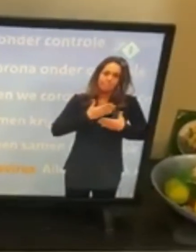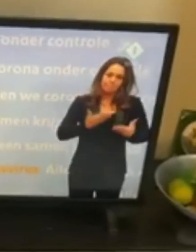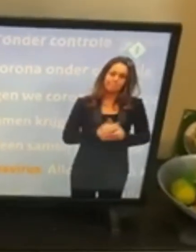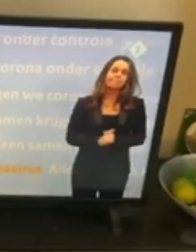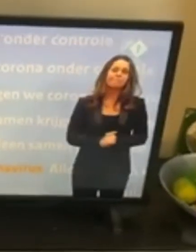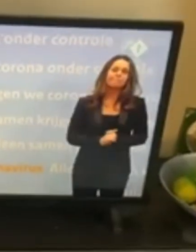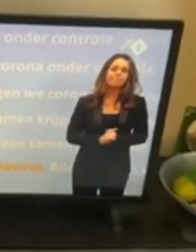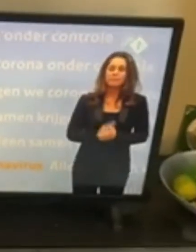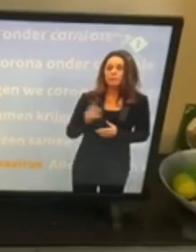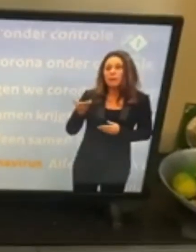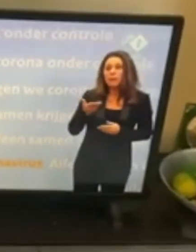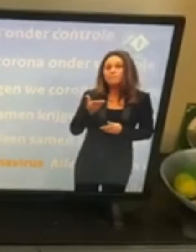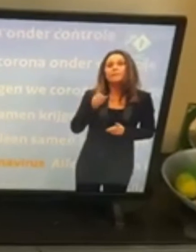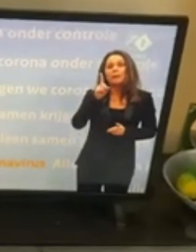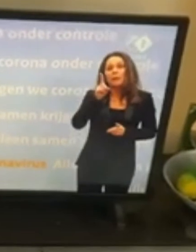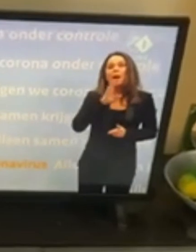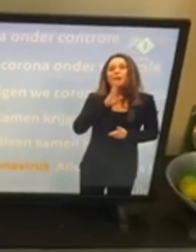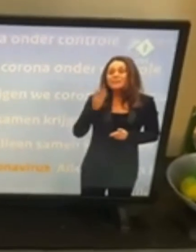Als de Kamer instemt,